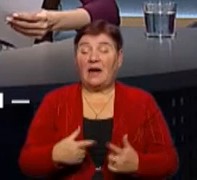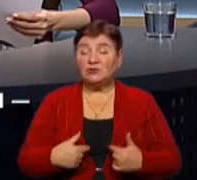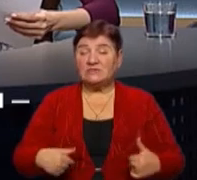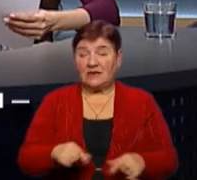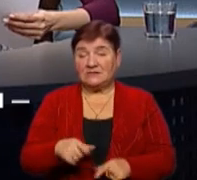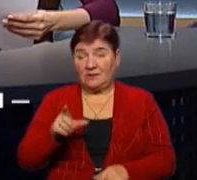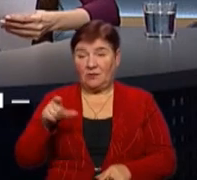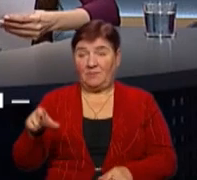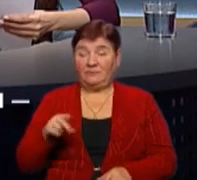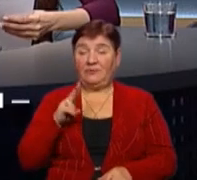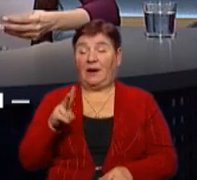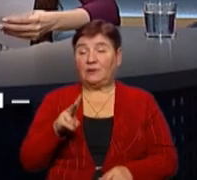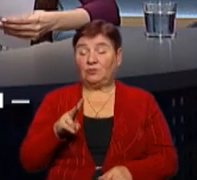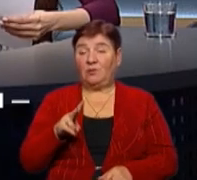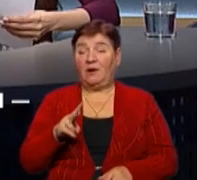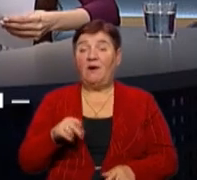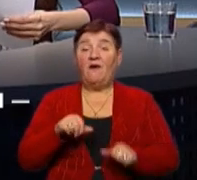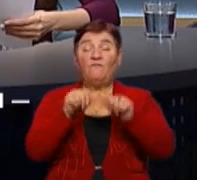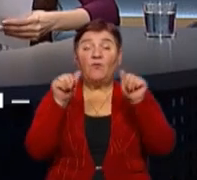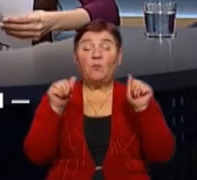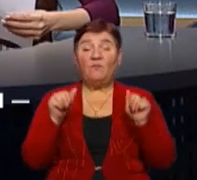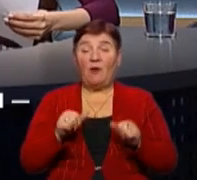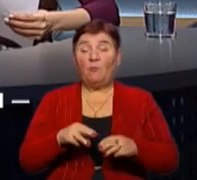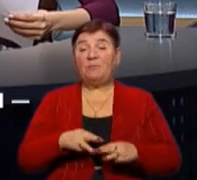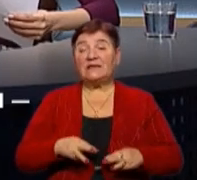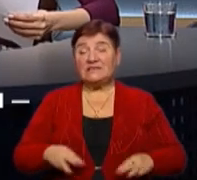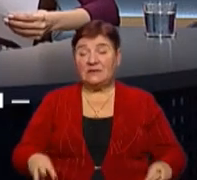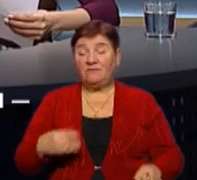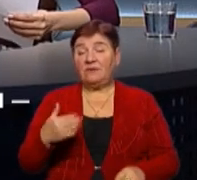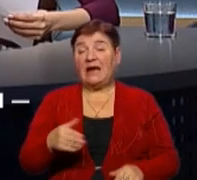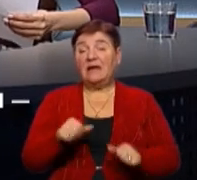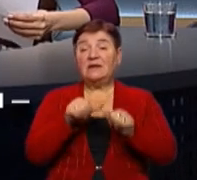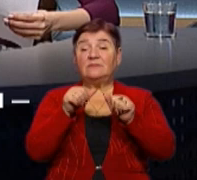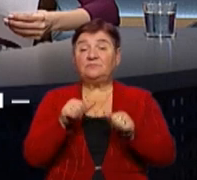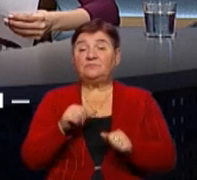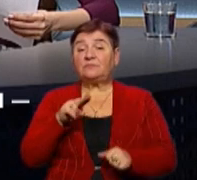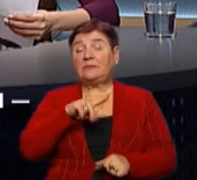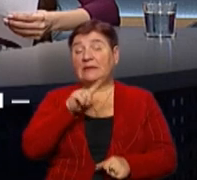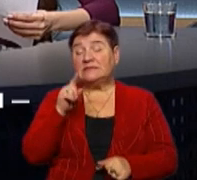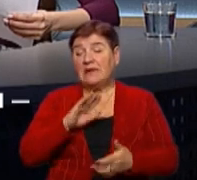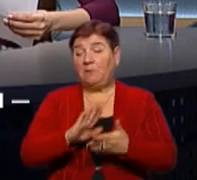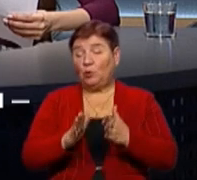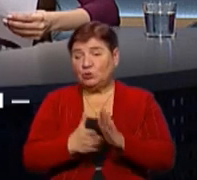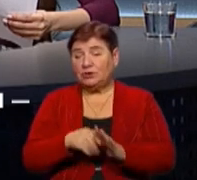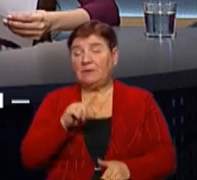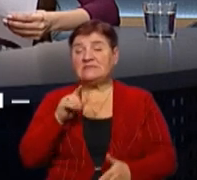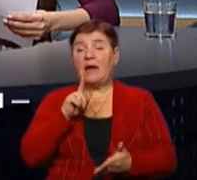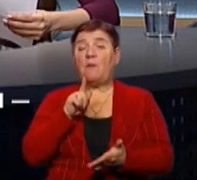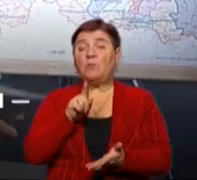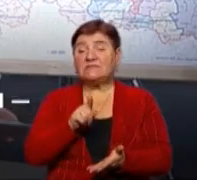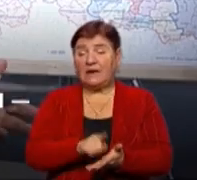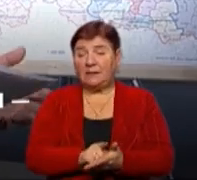хто формував президію Палати голів громад? А вона сформована, вона за положенням є, за посадами